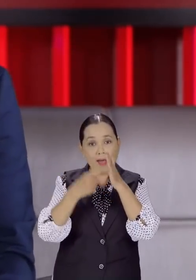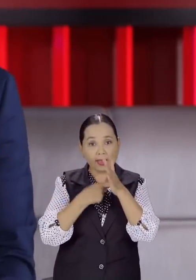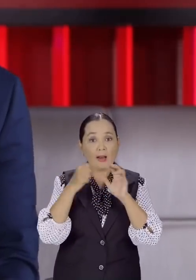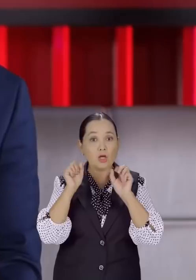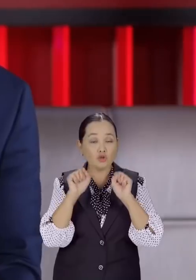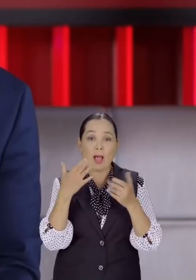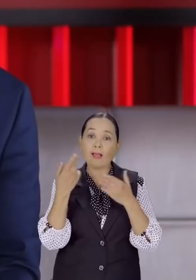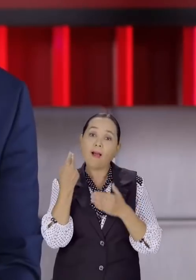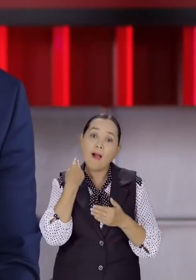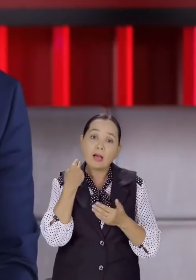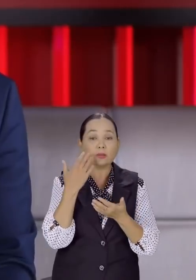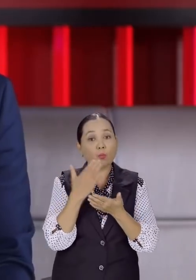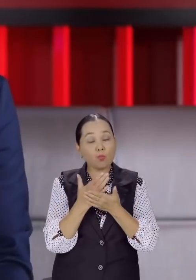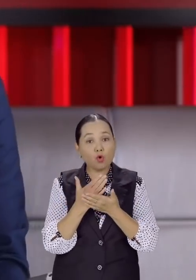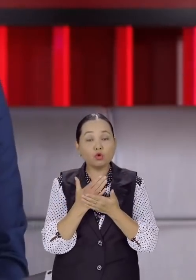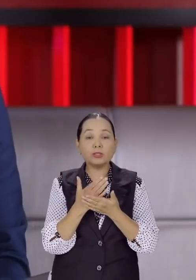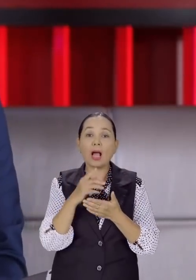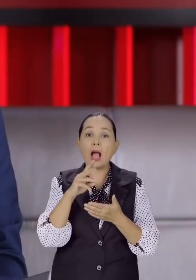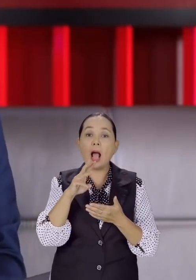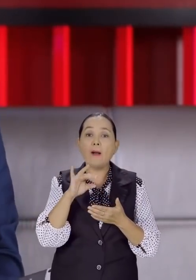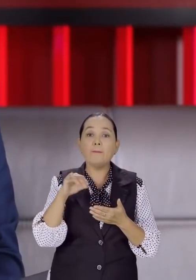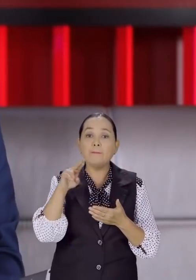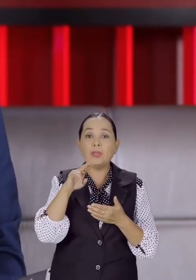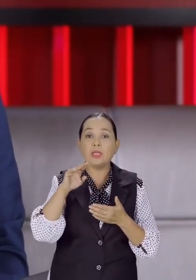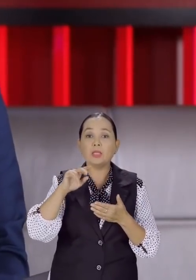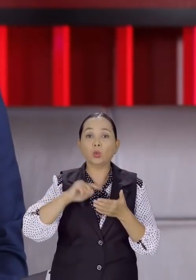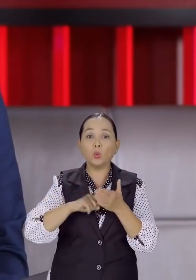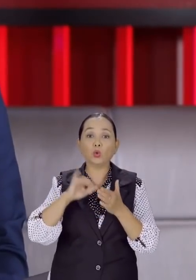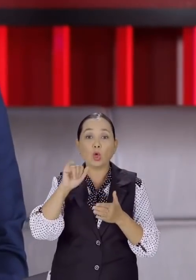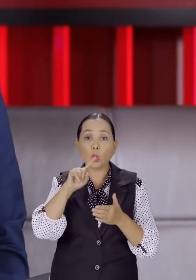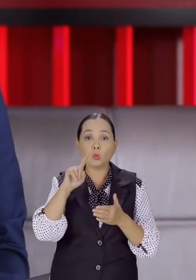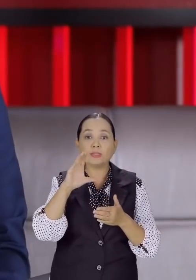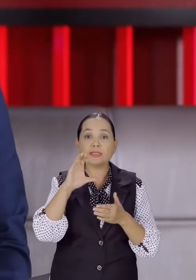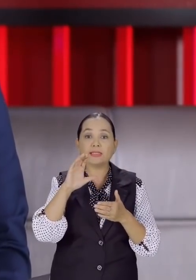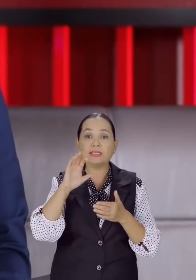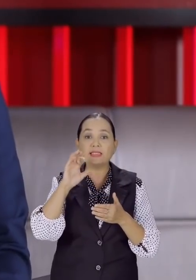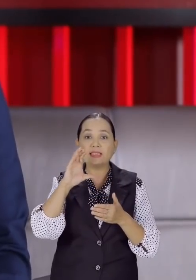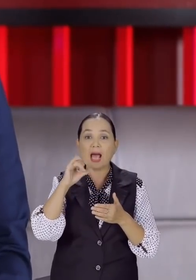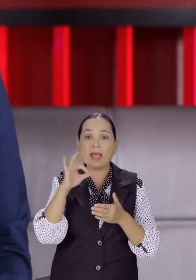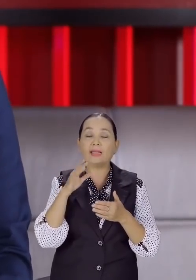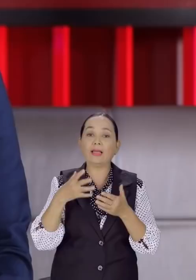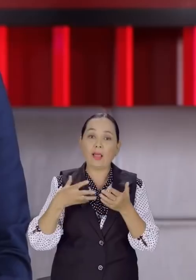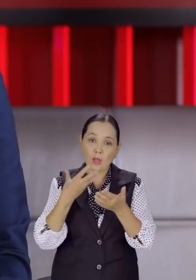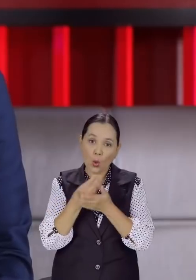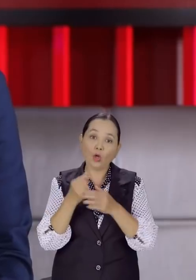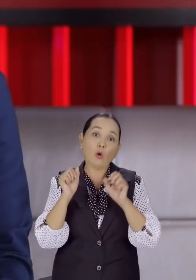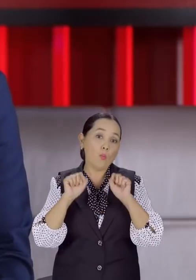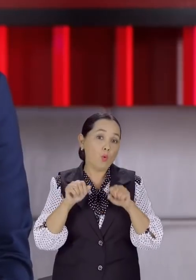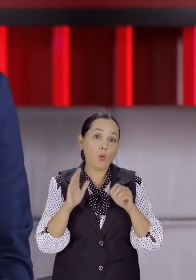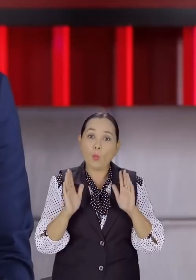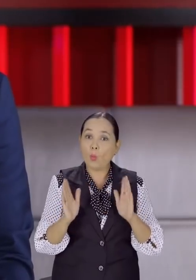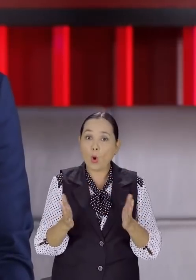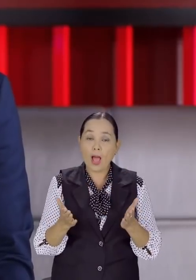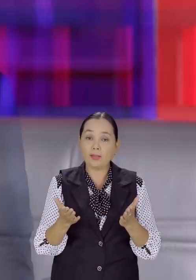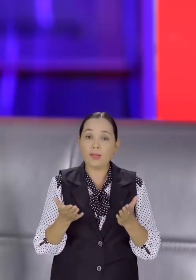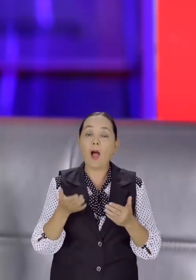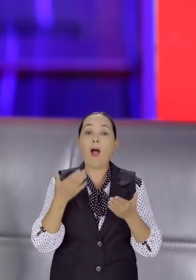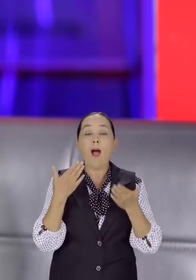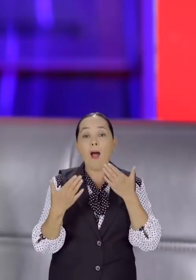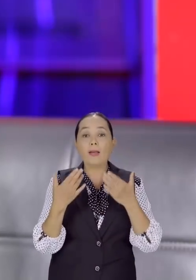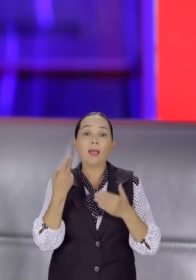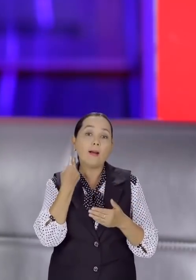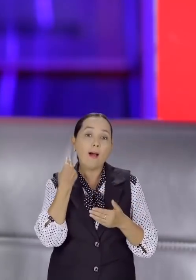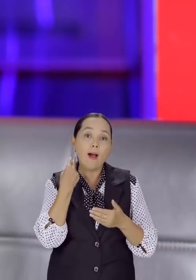Agarda qarzdorligingiz bo'lsa, demak, MIP.uz saytiga kirasiz, u yer orqali demak to'lashingiz mumkin bo'ladi. Va